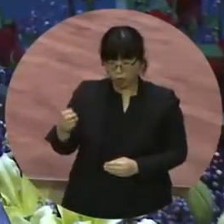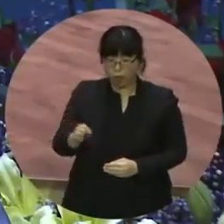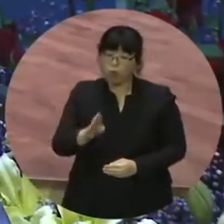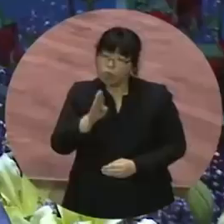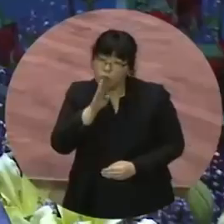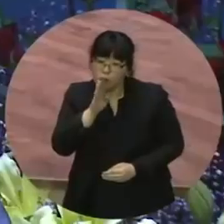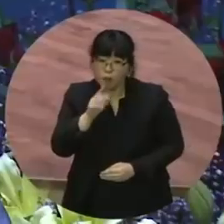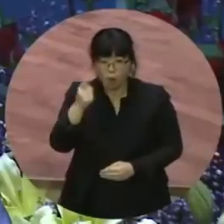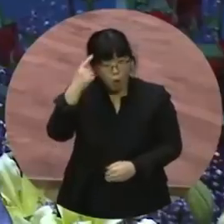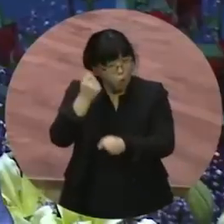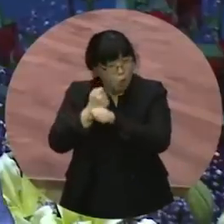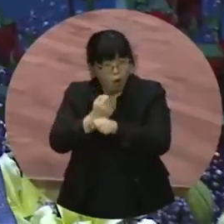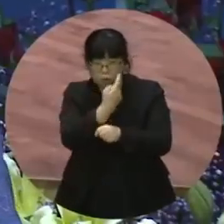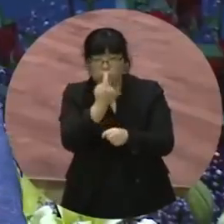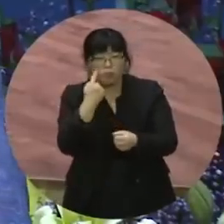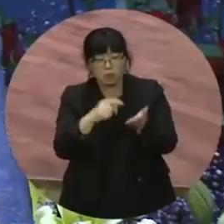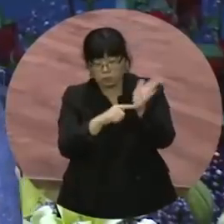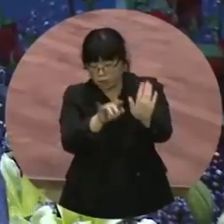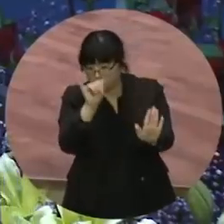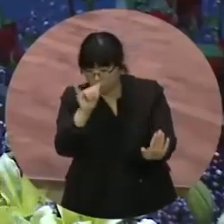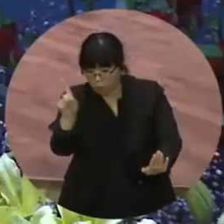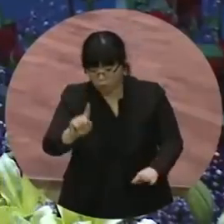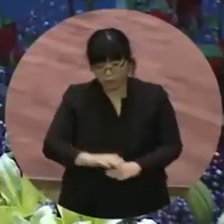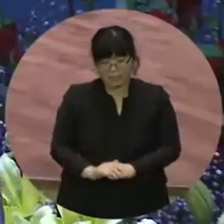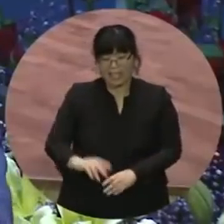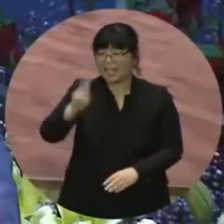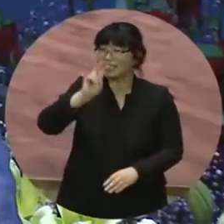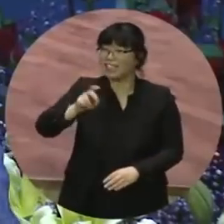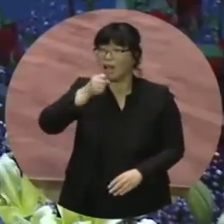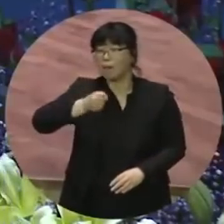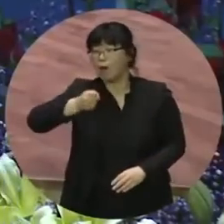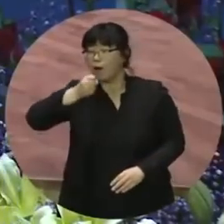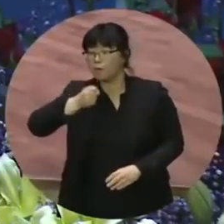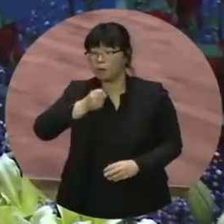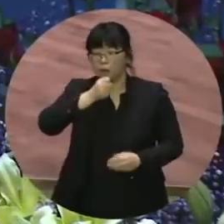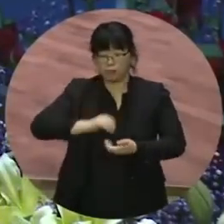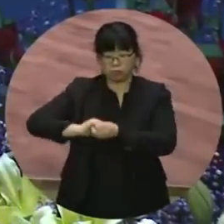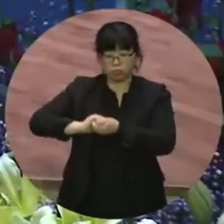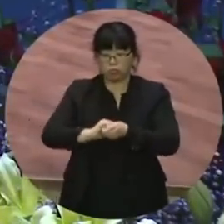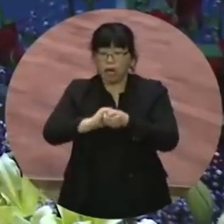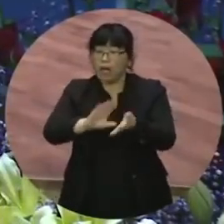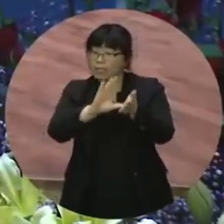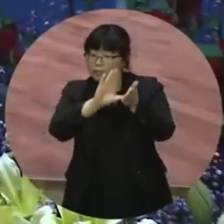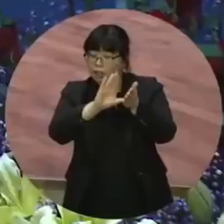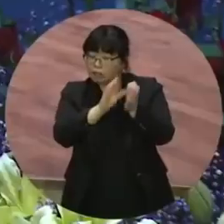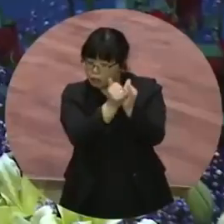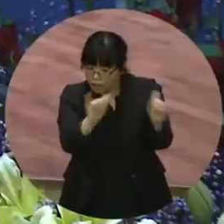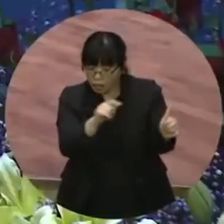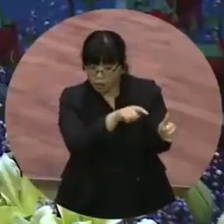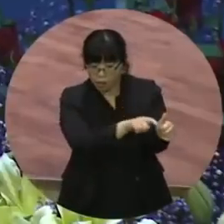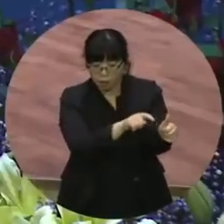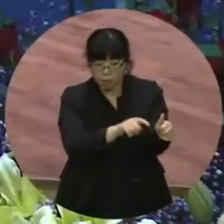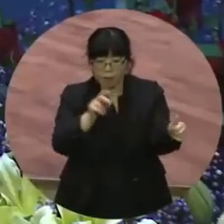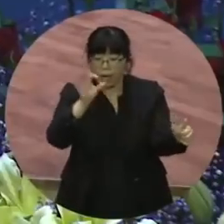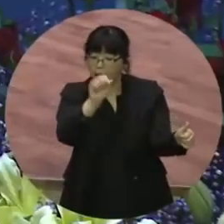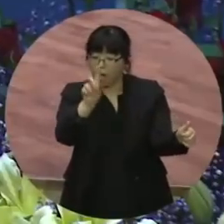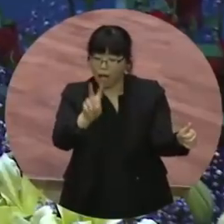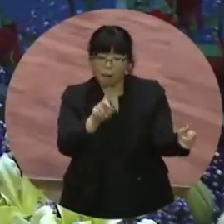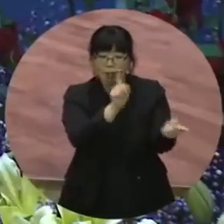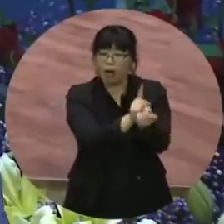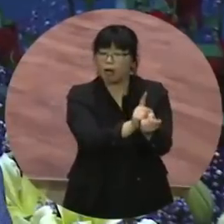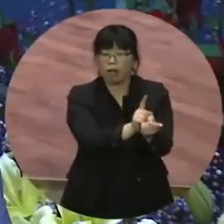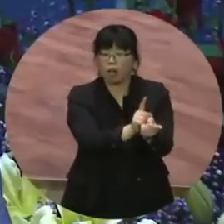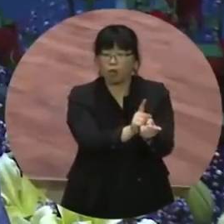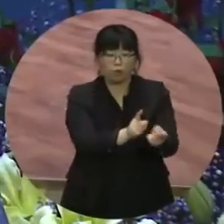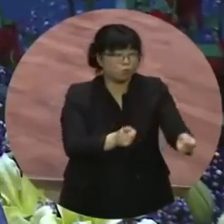큰 노래를 부르는 거. 근데 찬양 노래를 많이 부르는 사람 건강이 좋은데 찬양을 부르면 천배래. 성가대원은